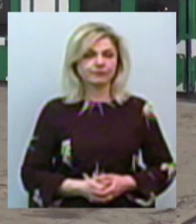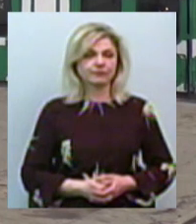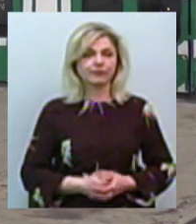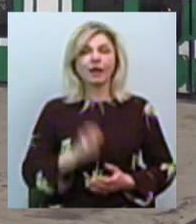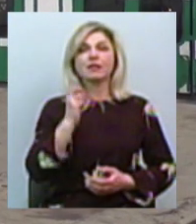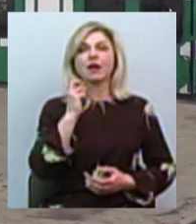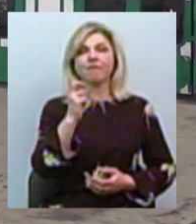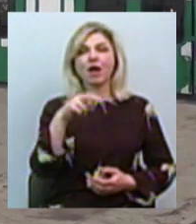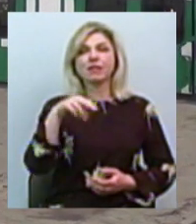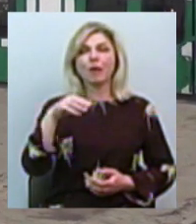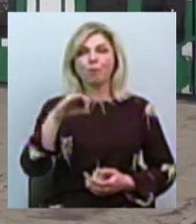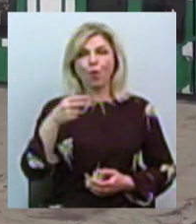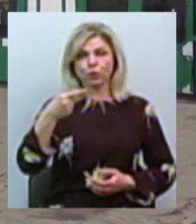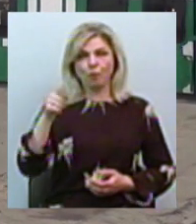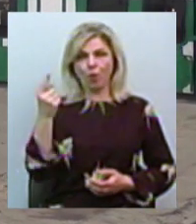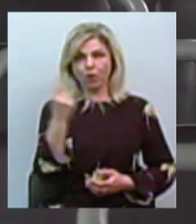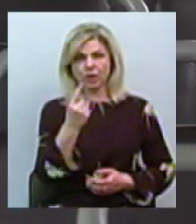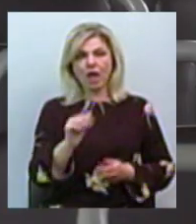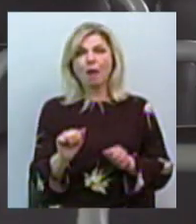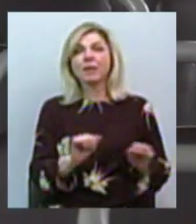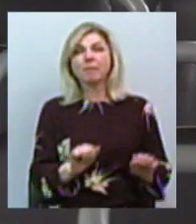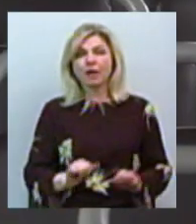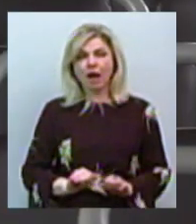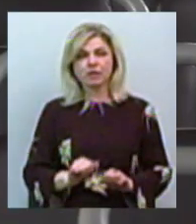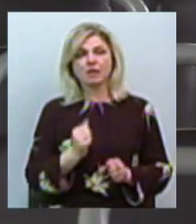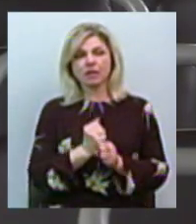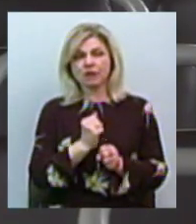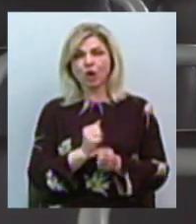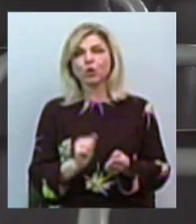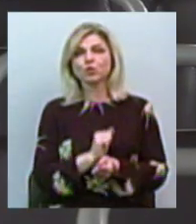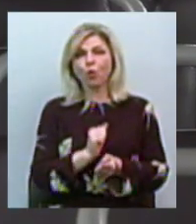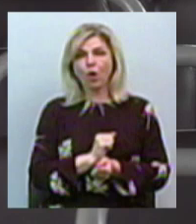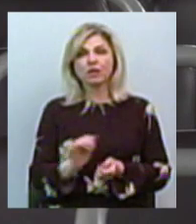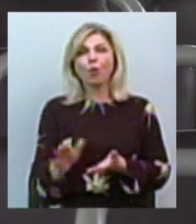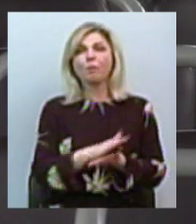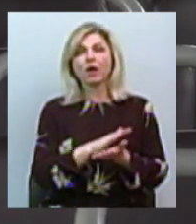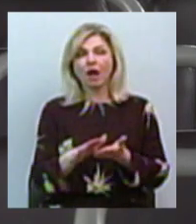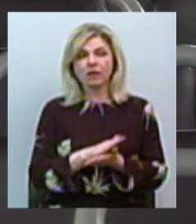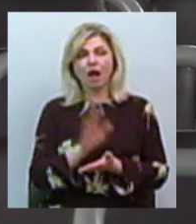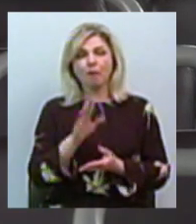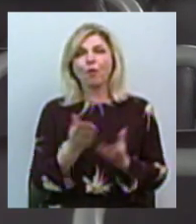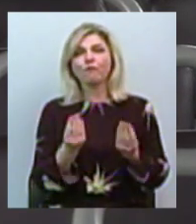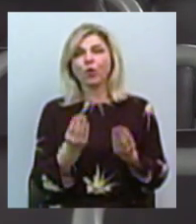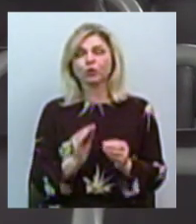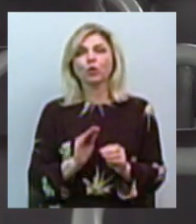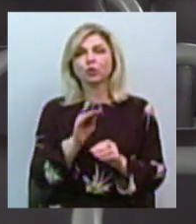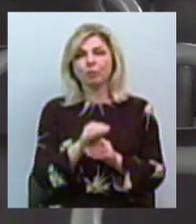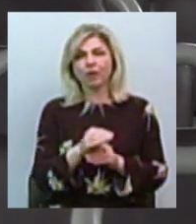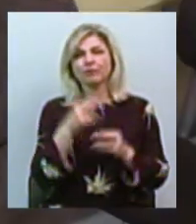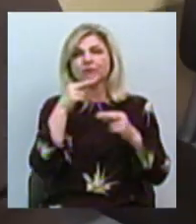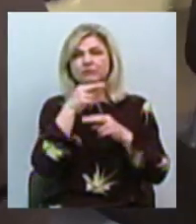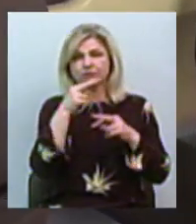Трамвайне депо номер 1. Прибиральниці рухомого складу спочатку роблять сухе прибирання вагону, потім вологе з додаванням дезінфікуючих